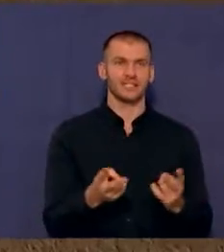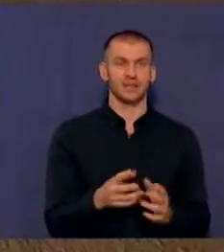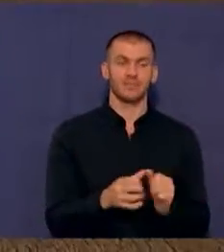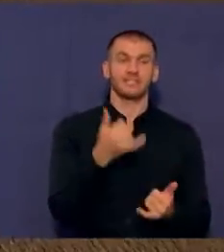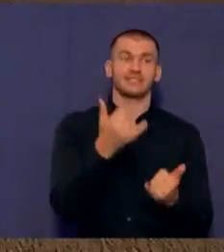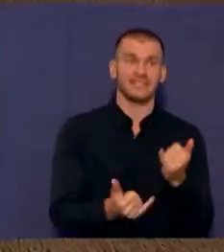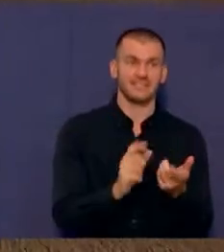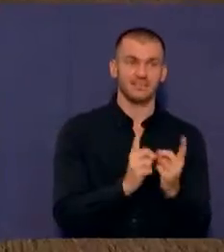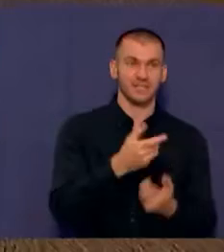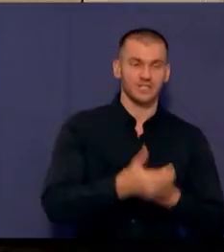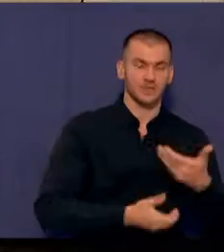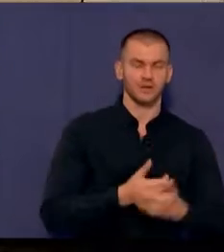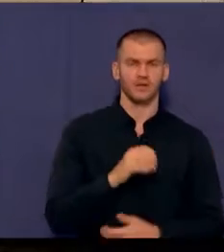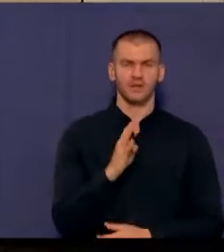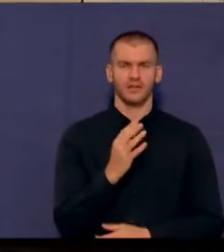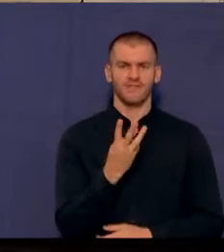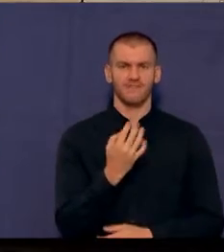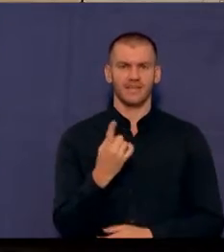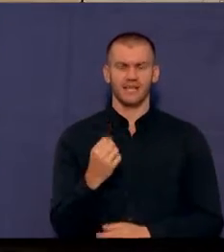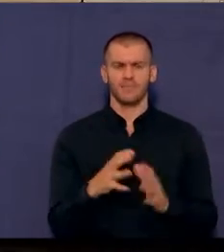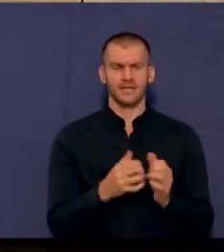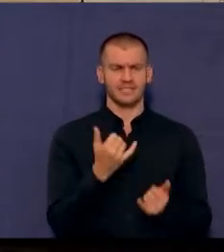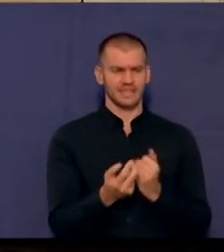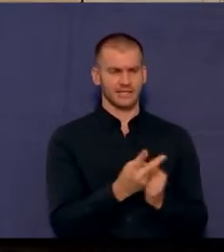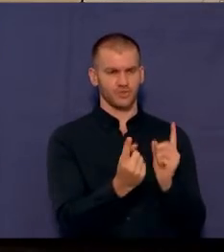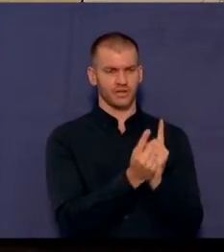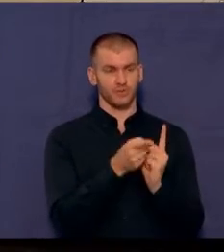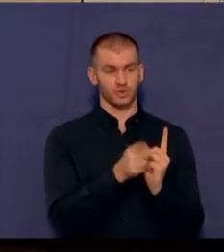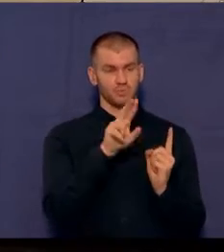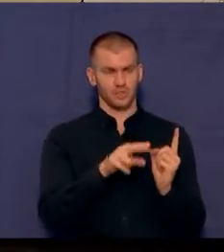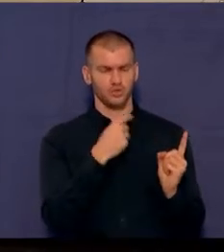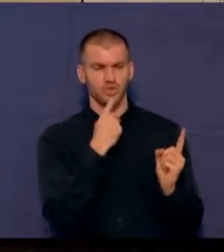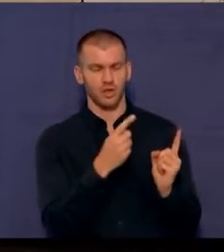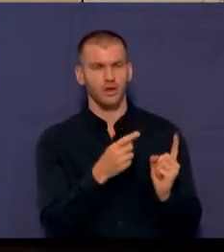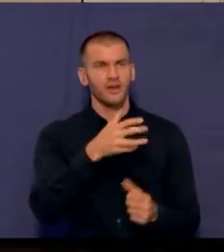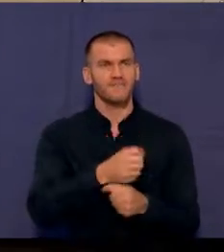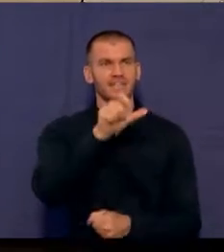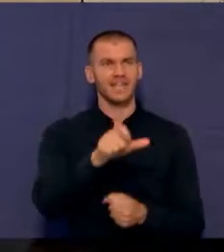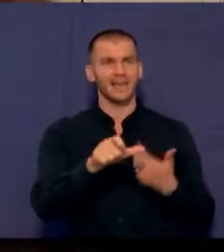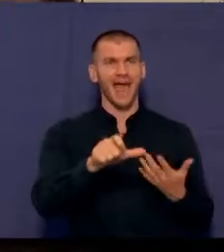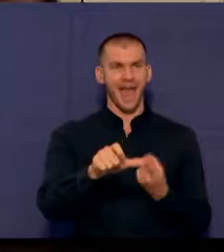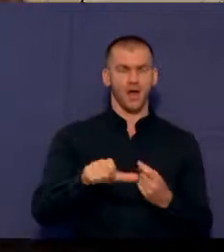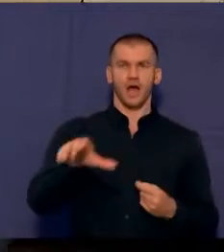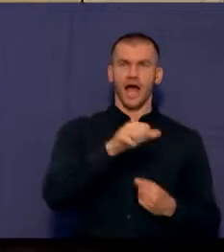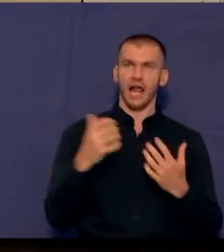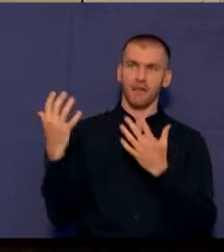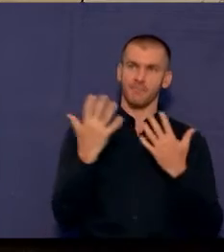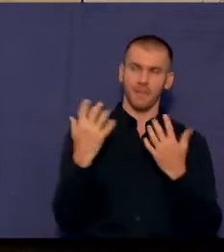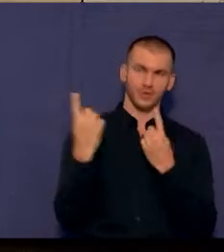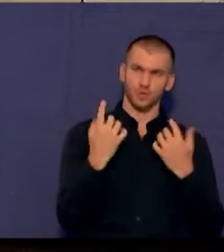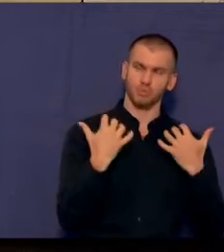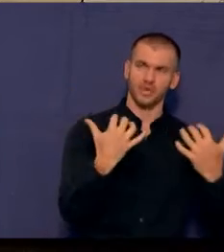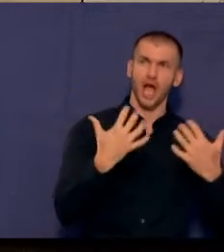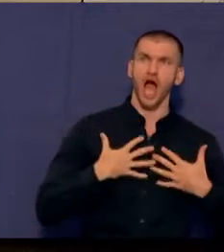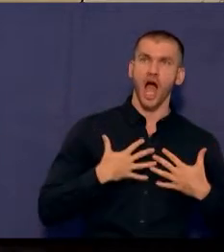i alla fall. Får jag bara fråga, alltså, senast ni träffades då var alltså där när du typ sa så här, och vinnaren är, och alla var så helt, och sen så bara, hej